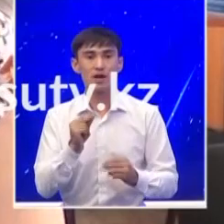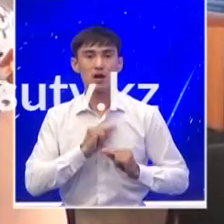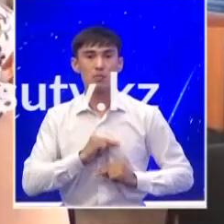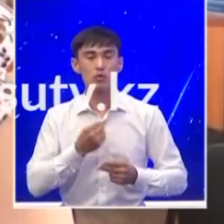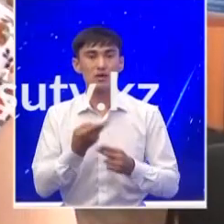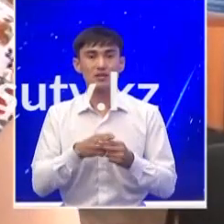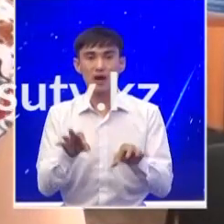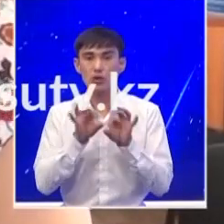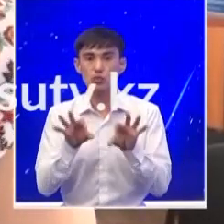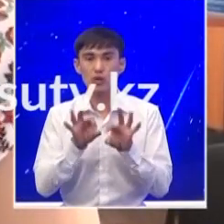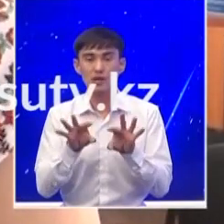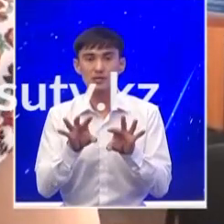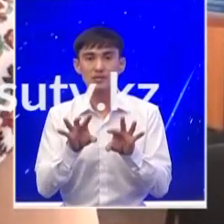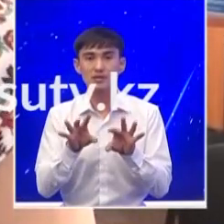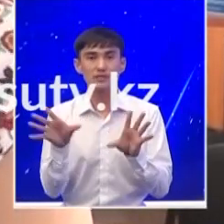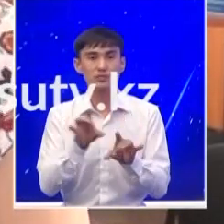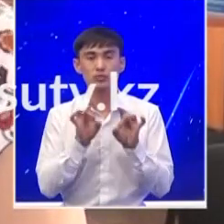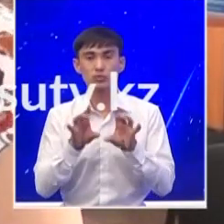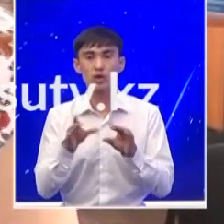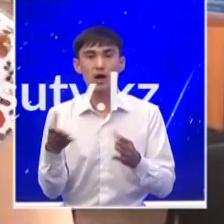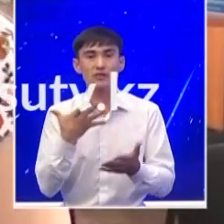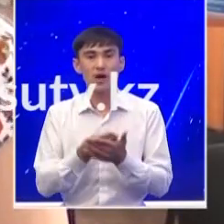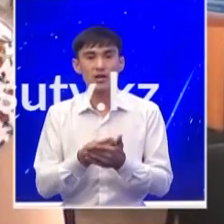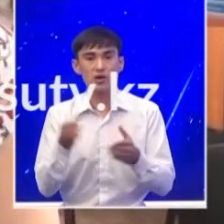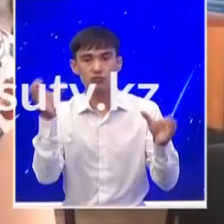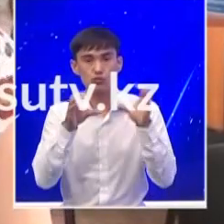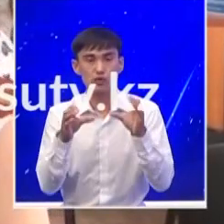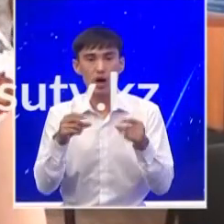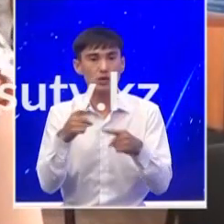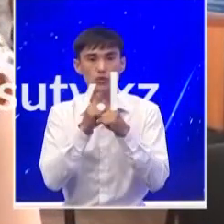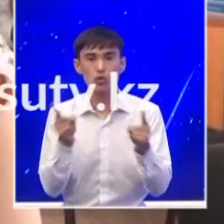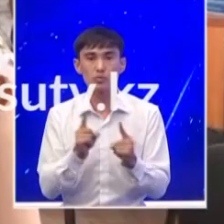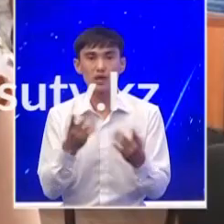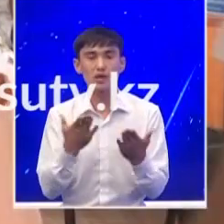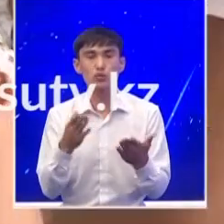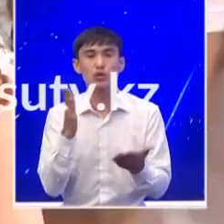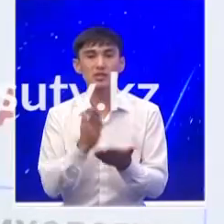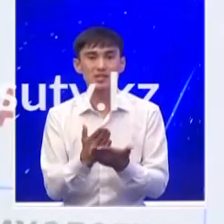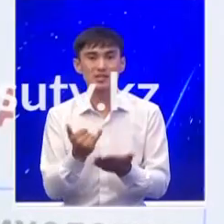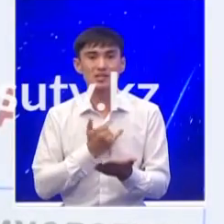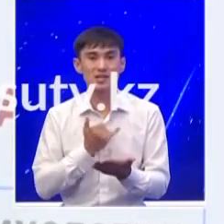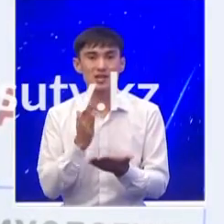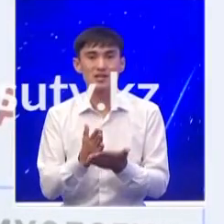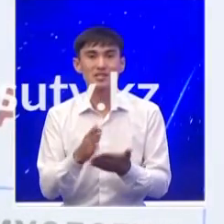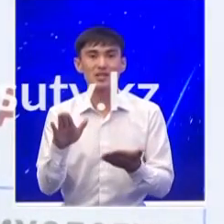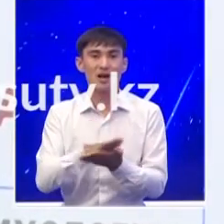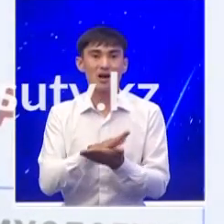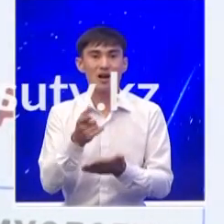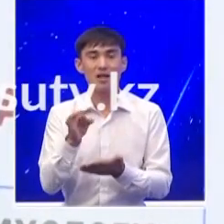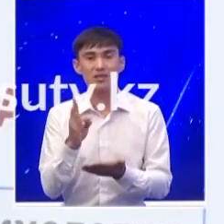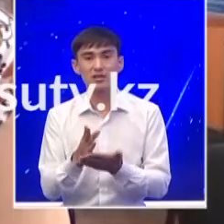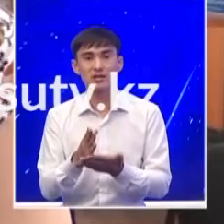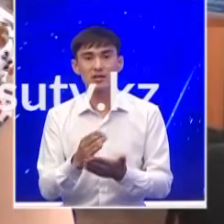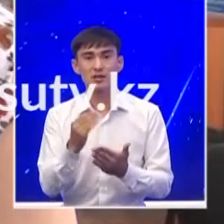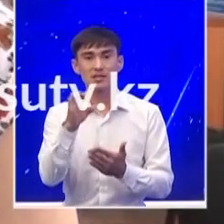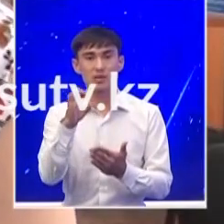консультация, то есть мы рассказываем о своих вузах, о своих особенностях, какие у нас есть гранты, какие есть гранты по «Серпыну». Так что